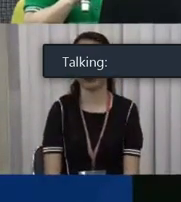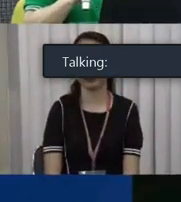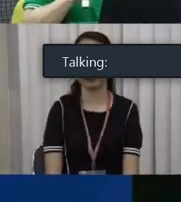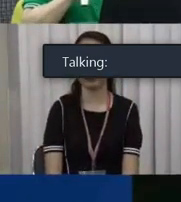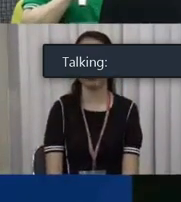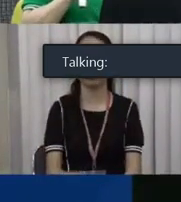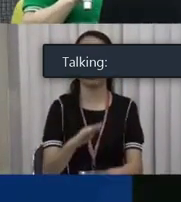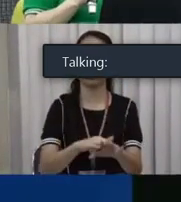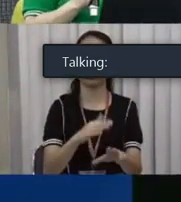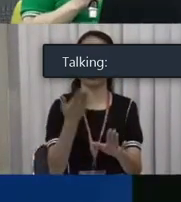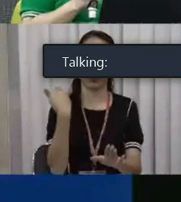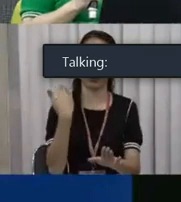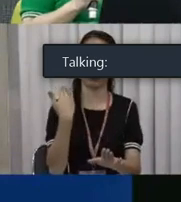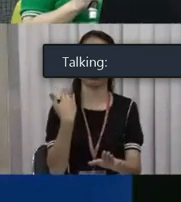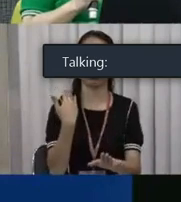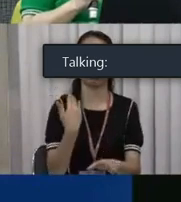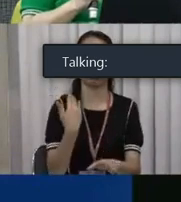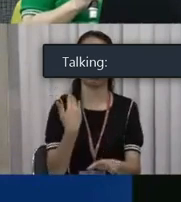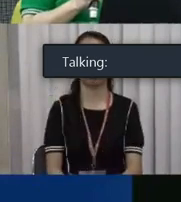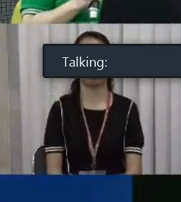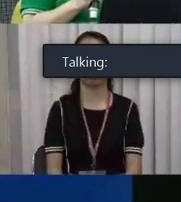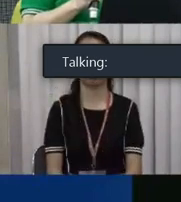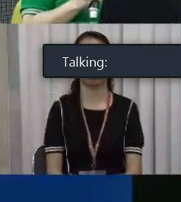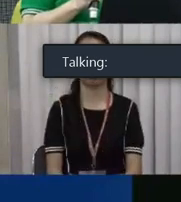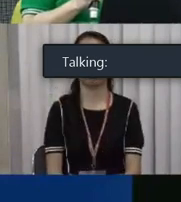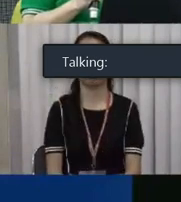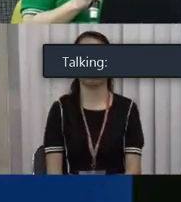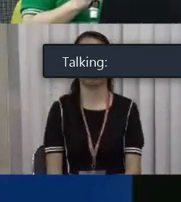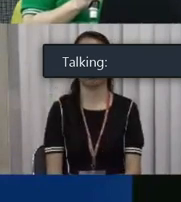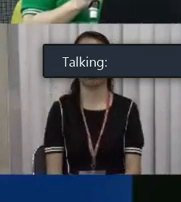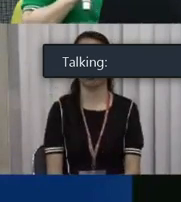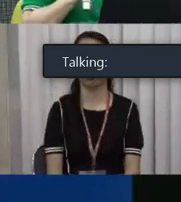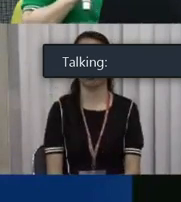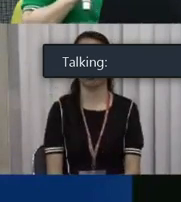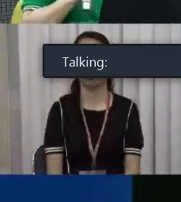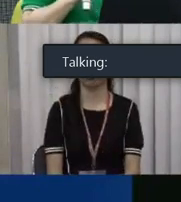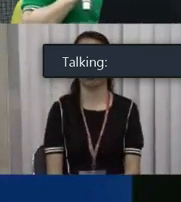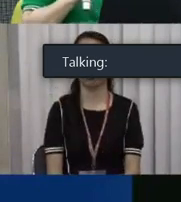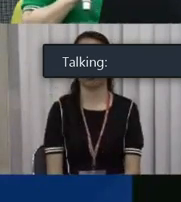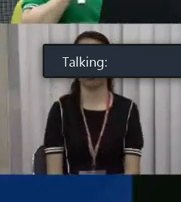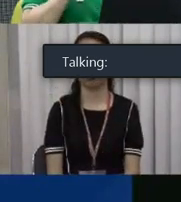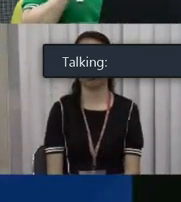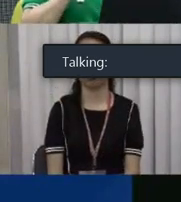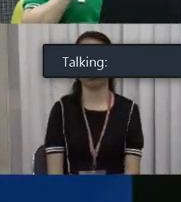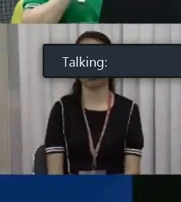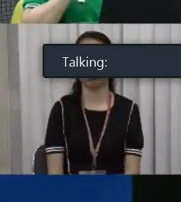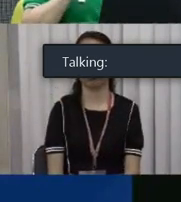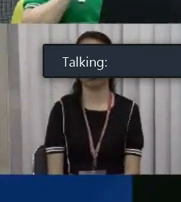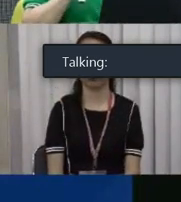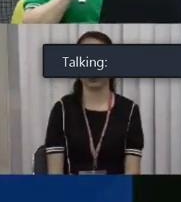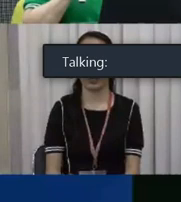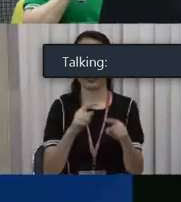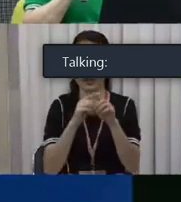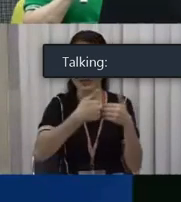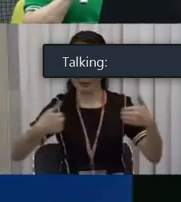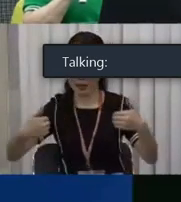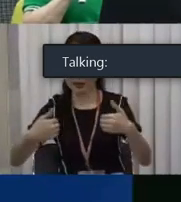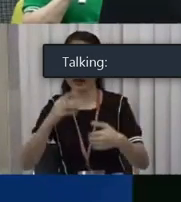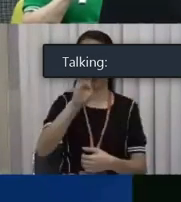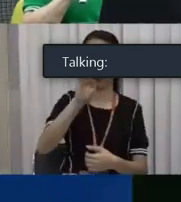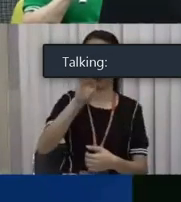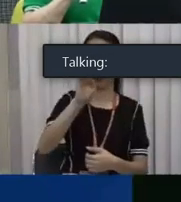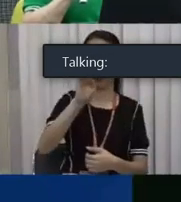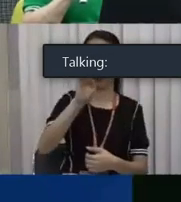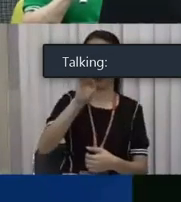So basta on or before December 24. So lahi po ng bonus. Kaya ang bonus, kanaraman